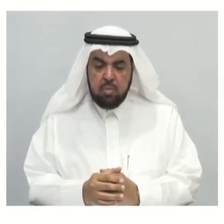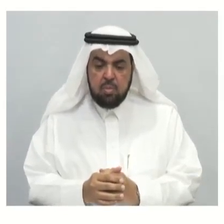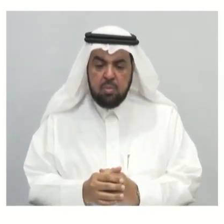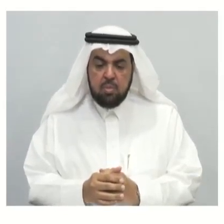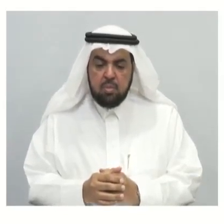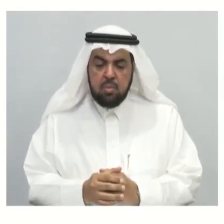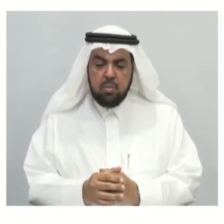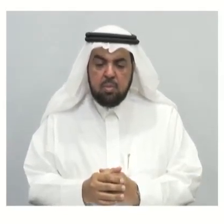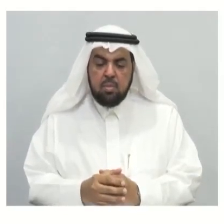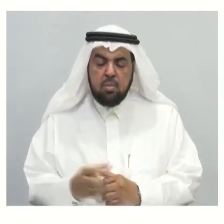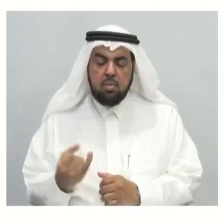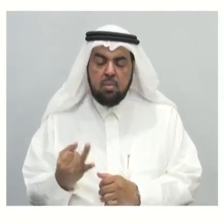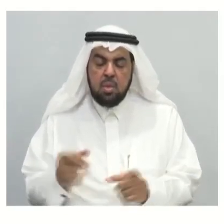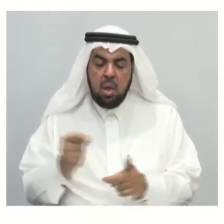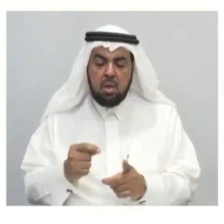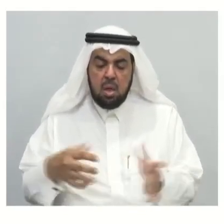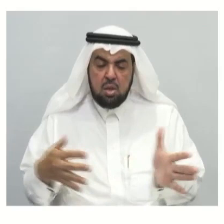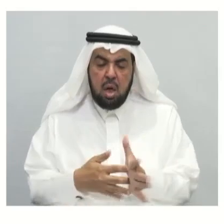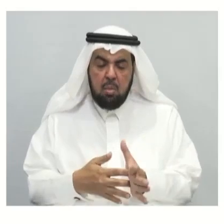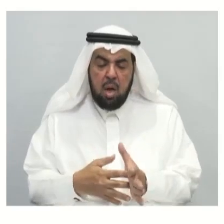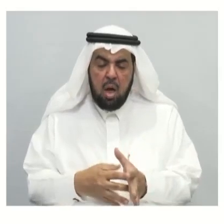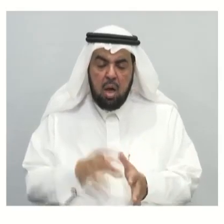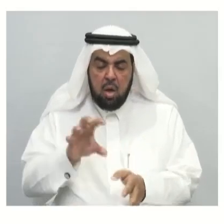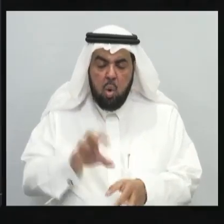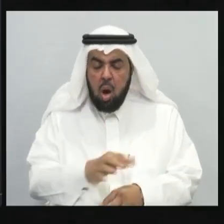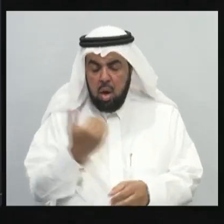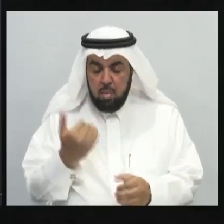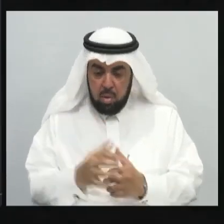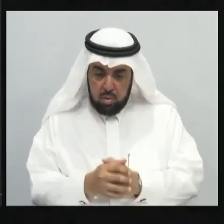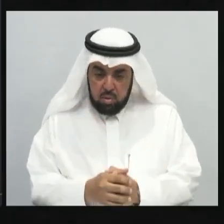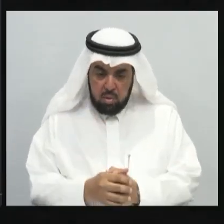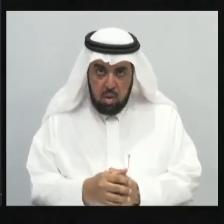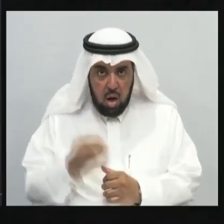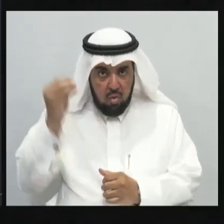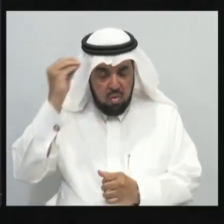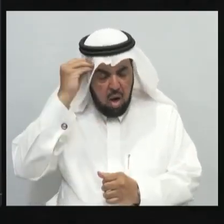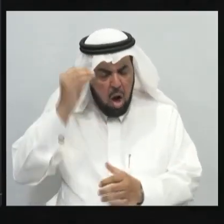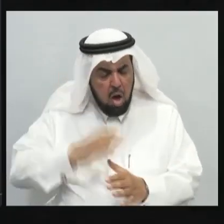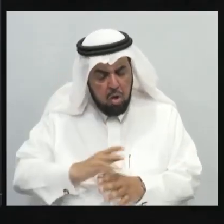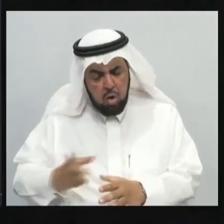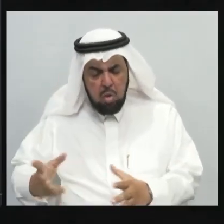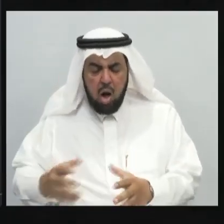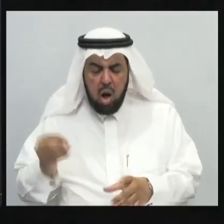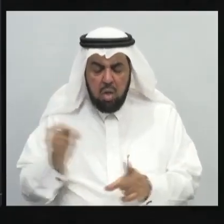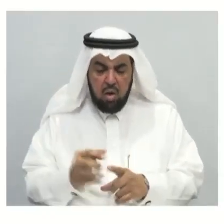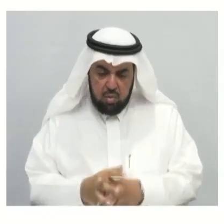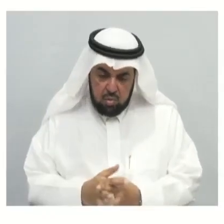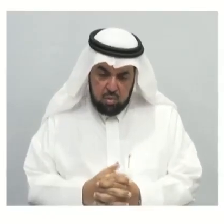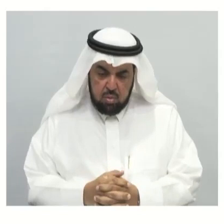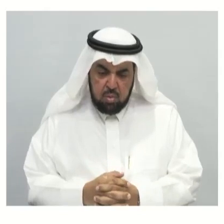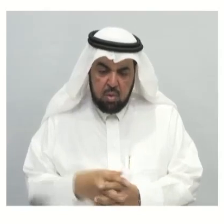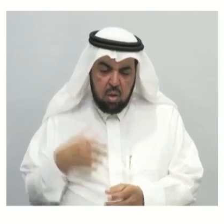الثانيه عدد اهداف جامعه الدول العربيه تعرفنا على العديد من اهداف الجامعه العربيه